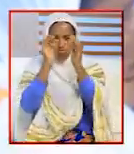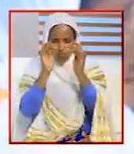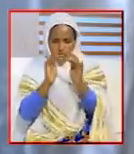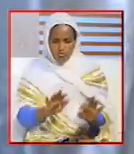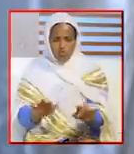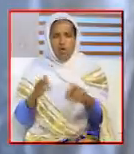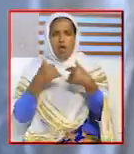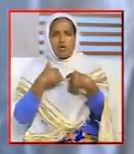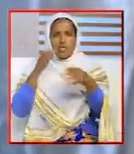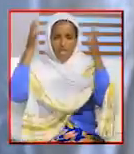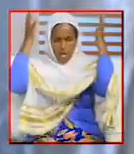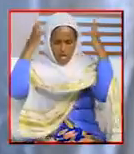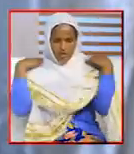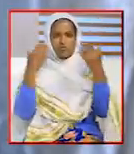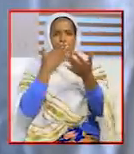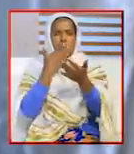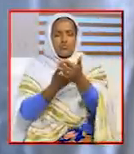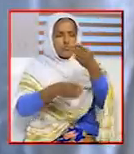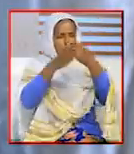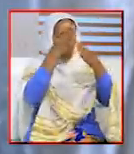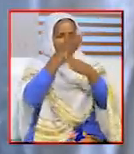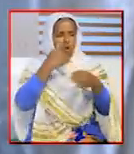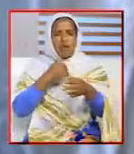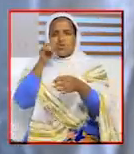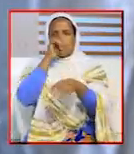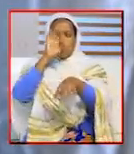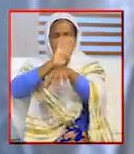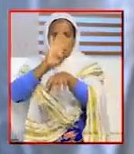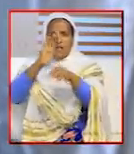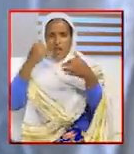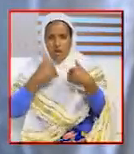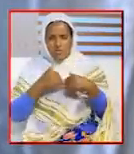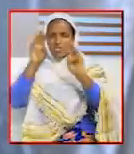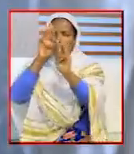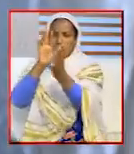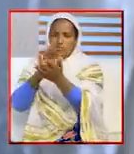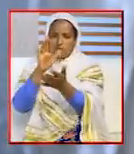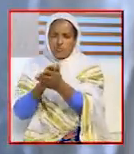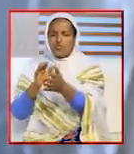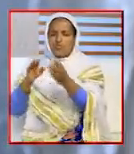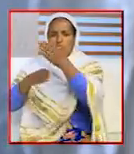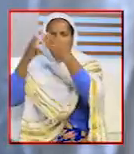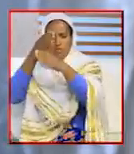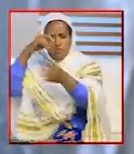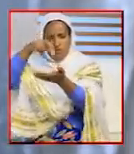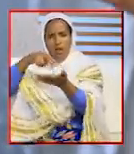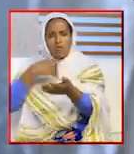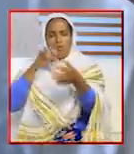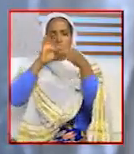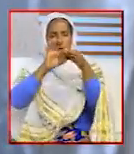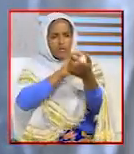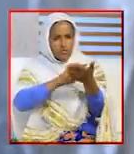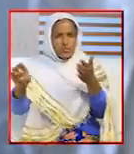አሉ። የግብጾቹ በጣም ጥሩ ሆኖ የተደራጀ ነው። የኢትዮጵያ ቤተክርስቲያን አላት። የሰንበት ትምህርት ቤቶች ማደራጃ አለው።